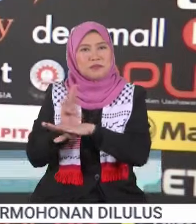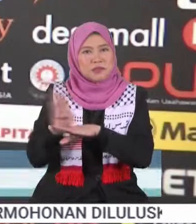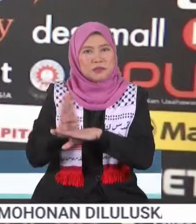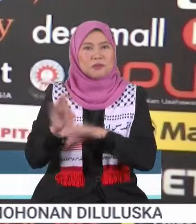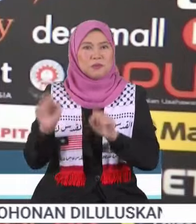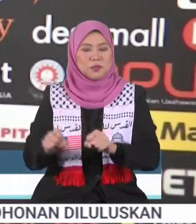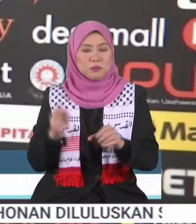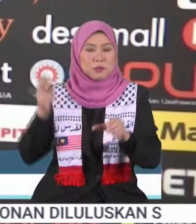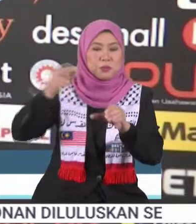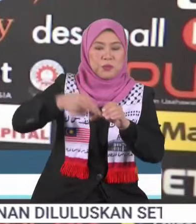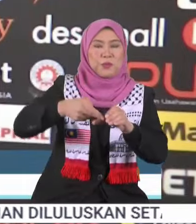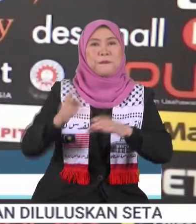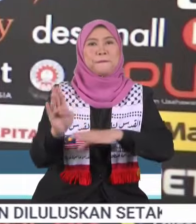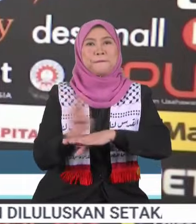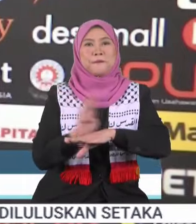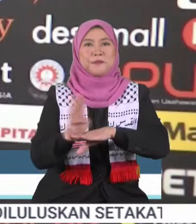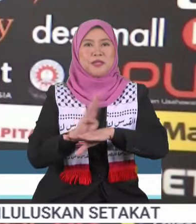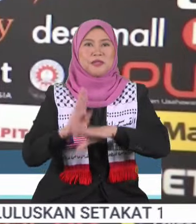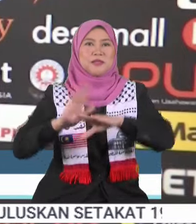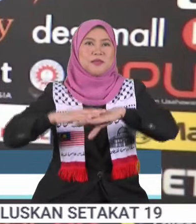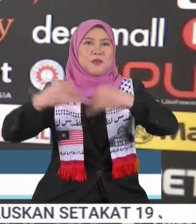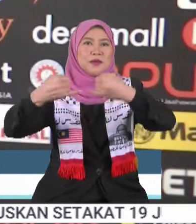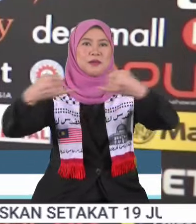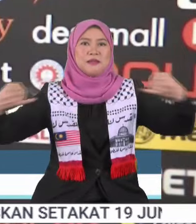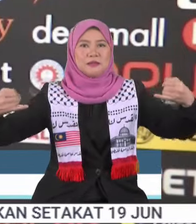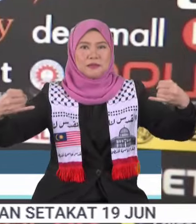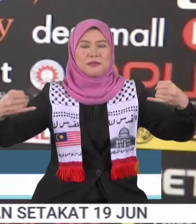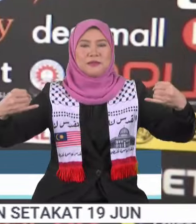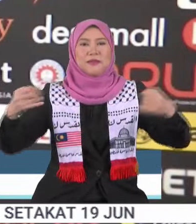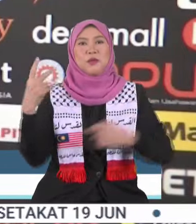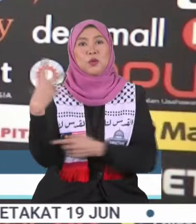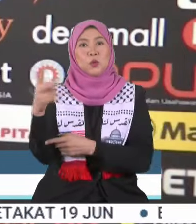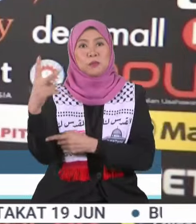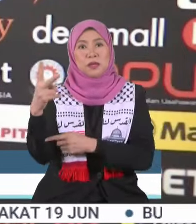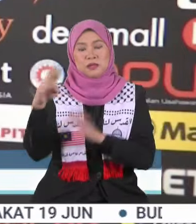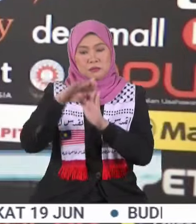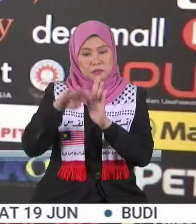dan mencuburi perniagaan mereka secara atas talian melalui 12